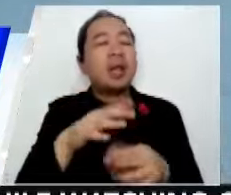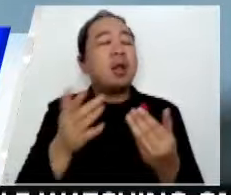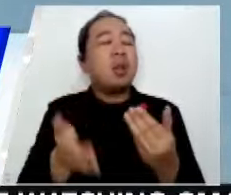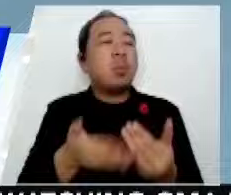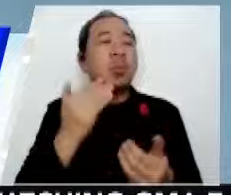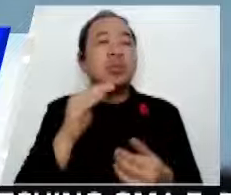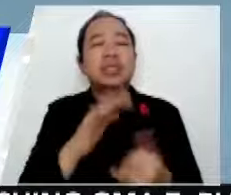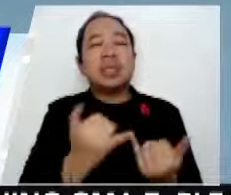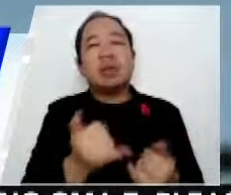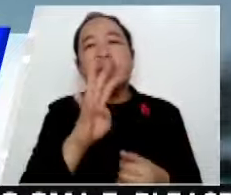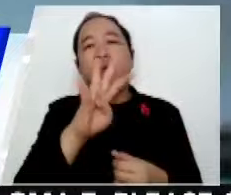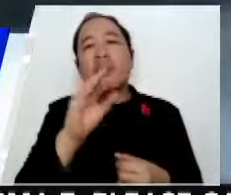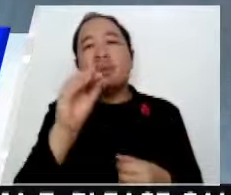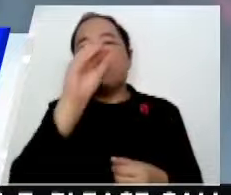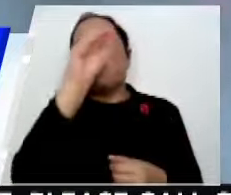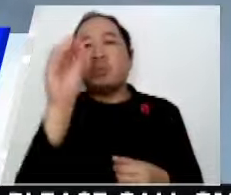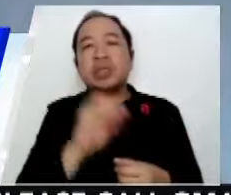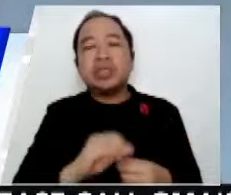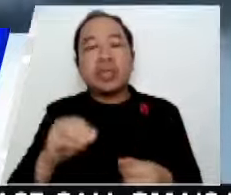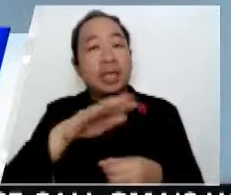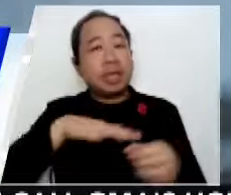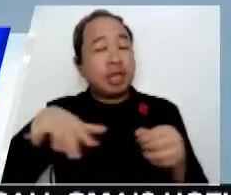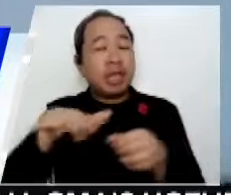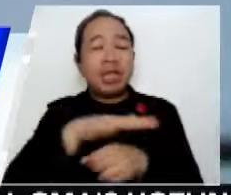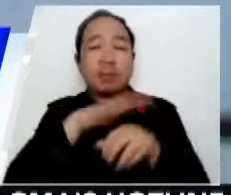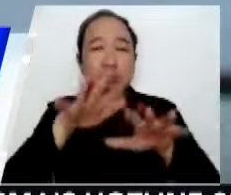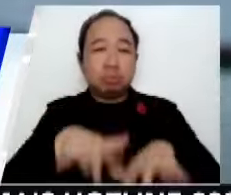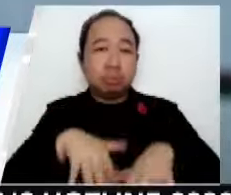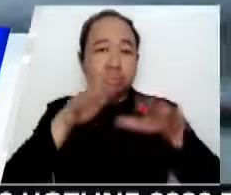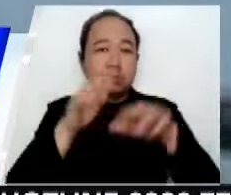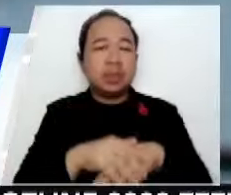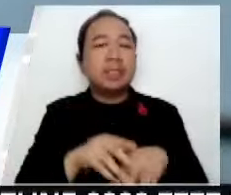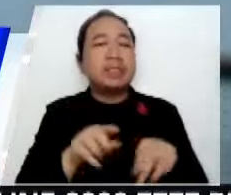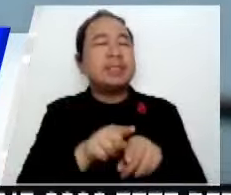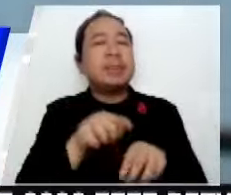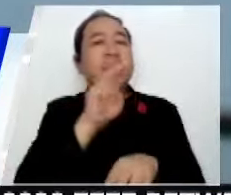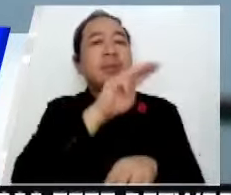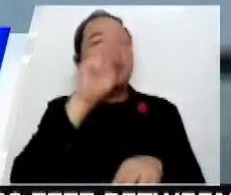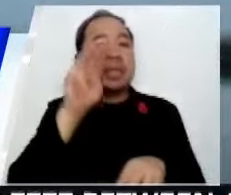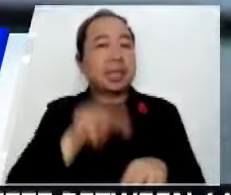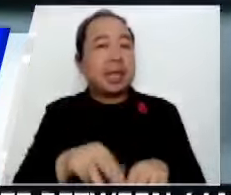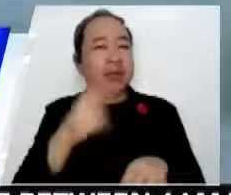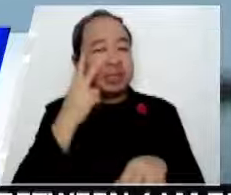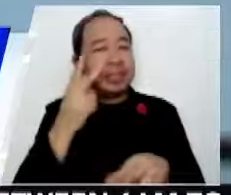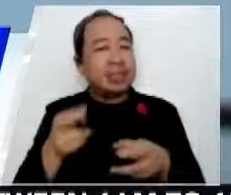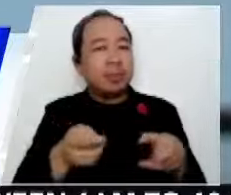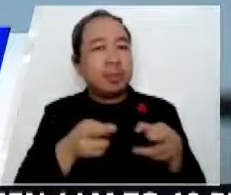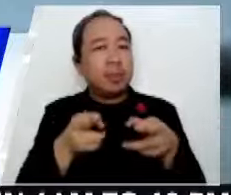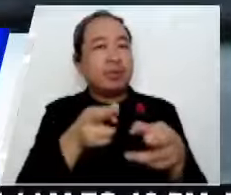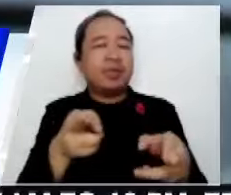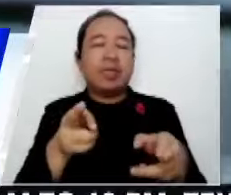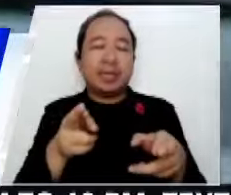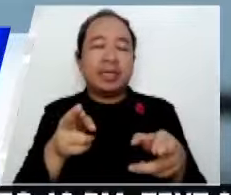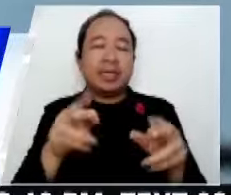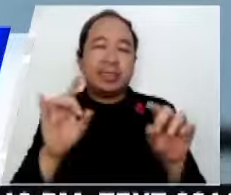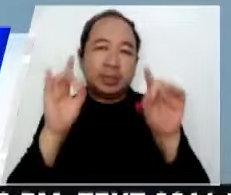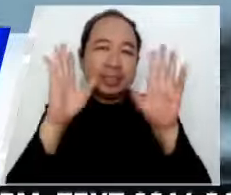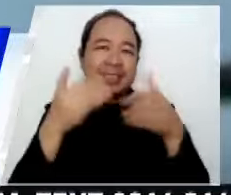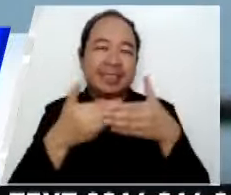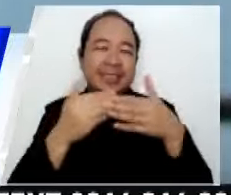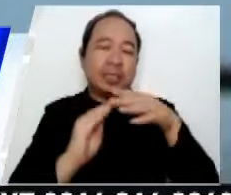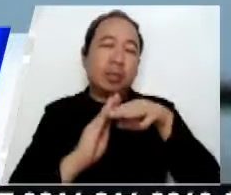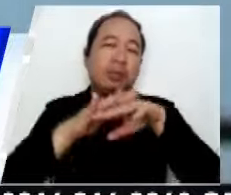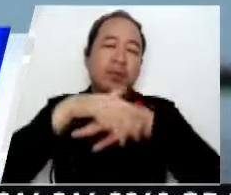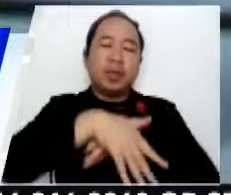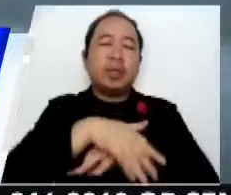baha. Pati ang Marikina na nasa critical na level na rin ang ilog. Ayon sa PNP, sapilitan na nilang ililikas ang mga residente sa